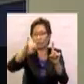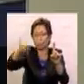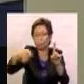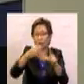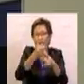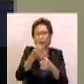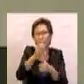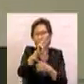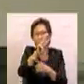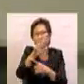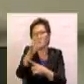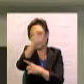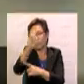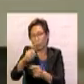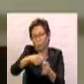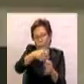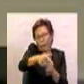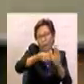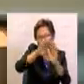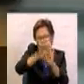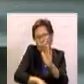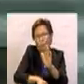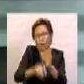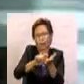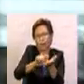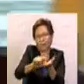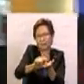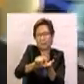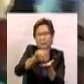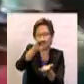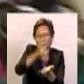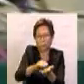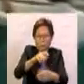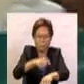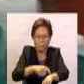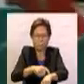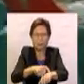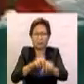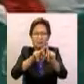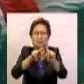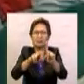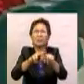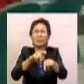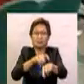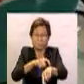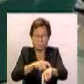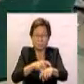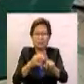23% mencarum kurang daripada gaji minimum semasa RM1,000.